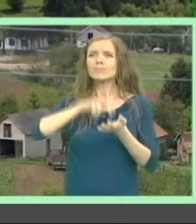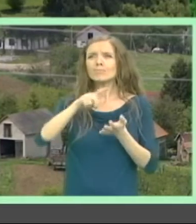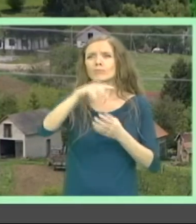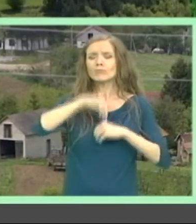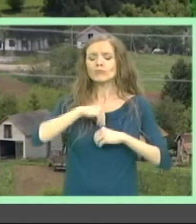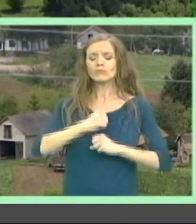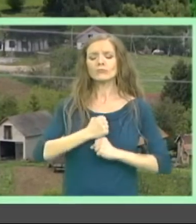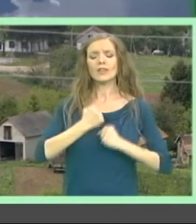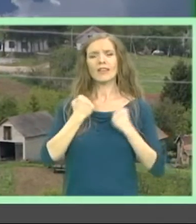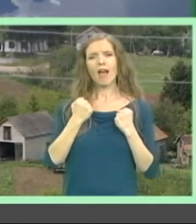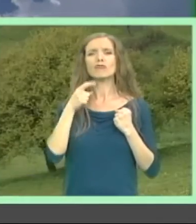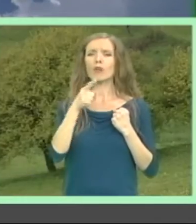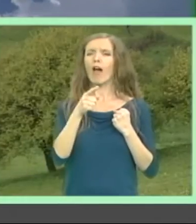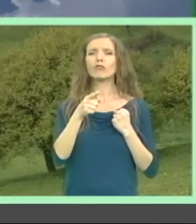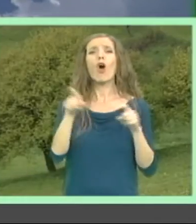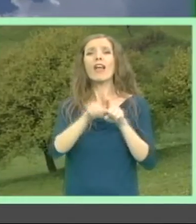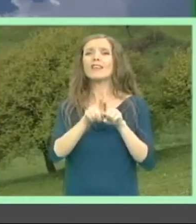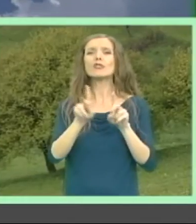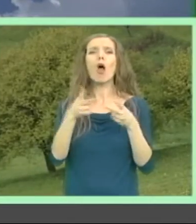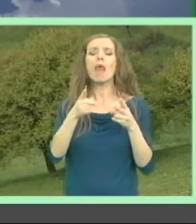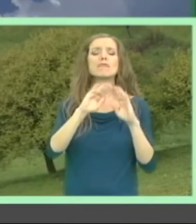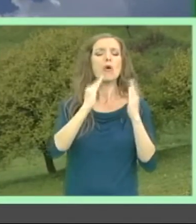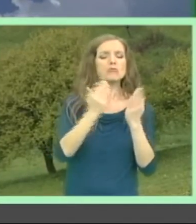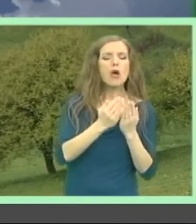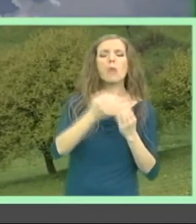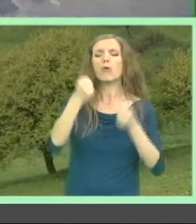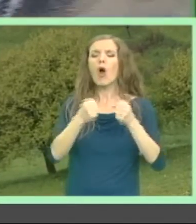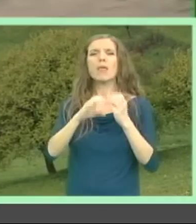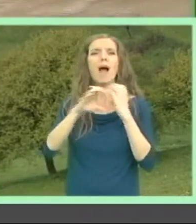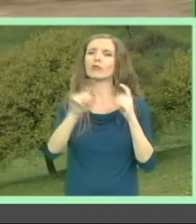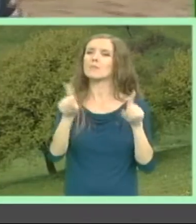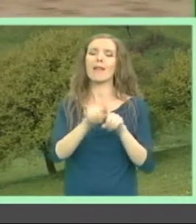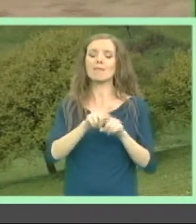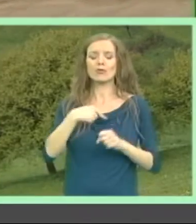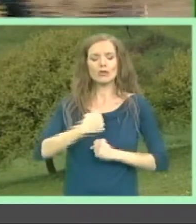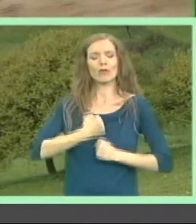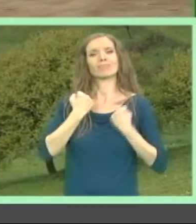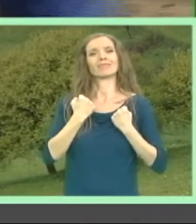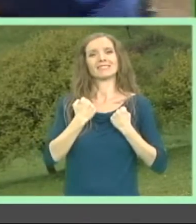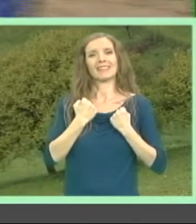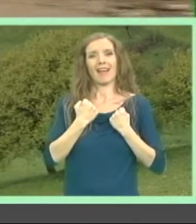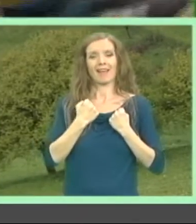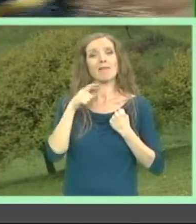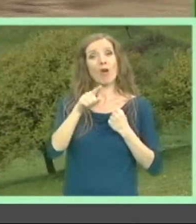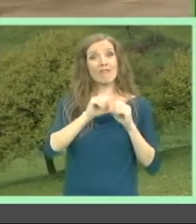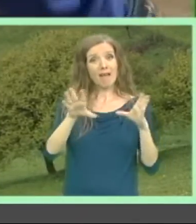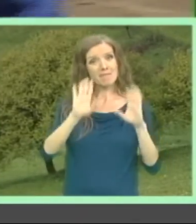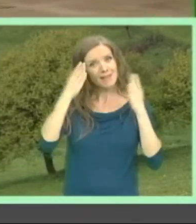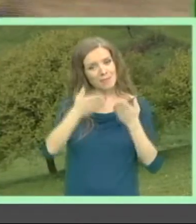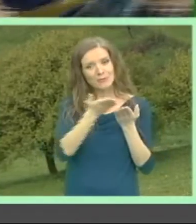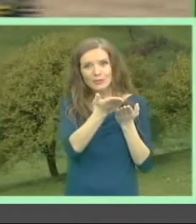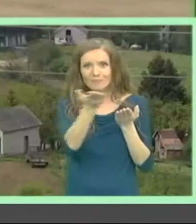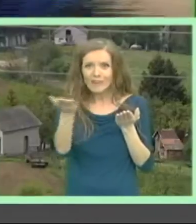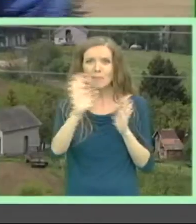nešto u vama što retko ili nikad ne zaiskri u sobi, kolima ili autobusu. Ova emisija je posvećena